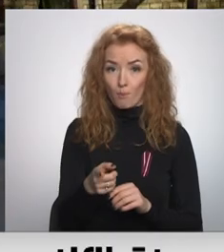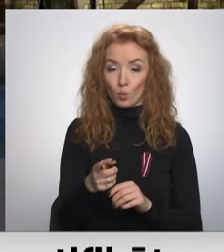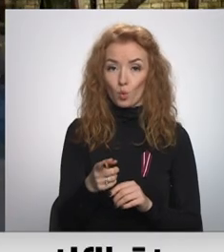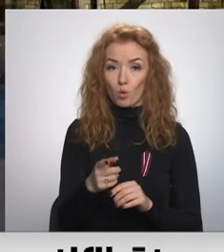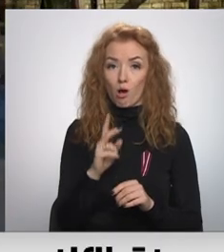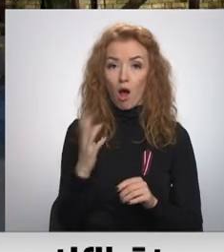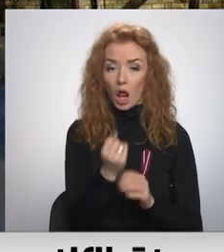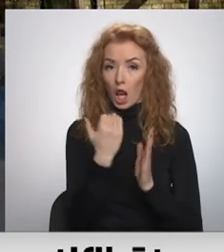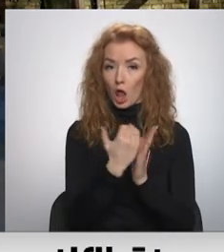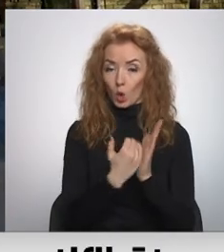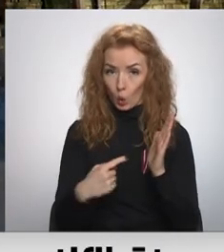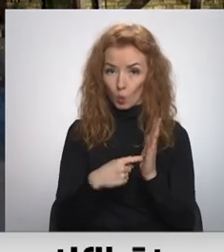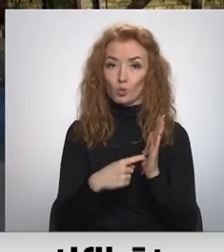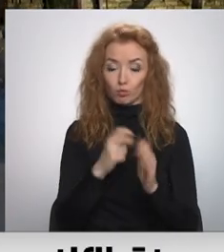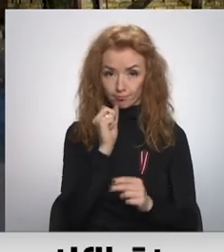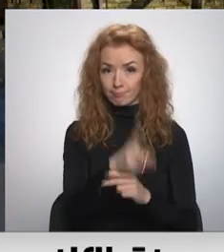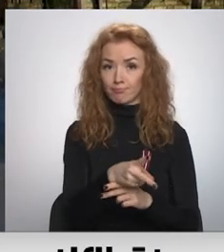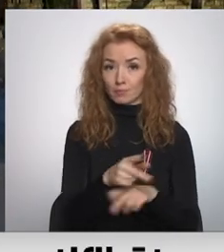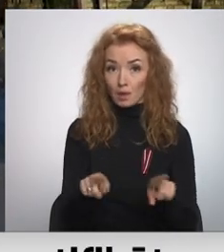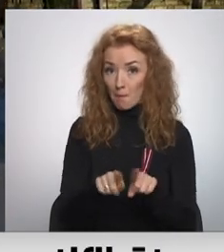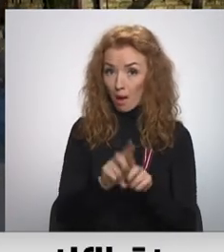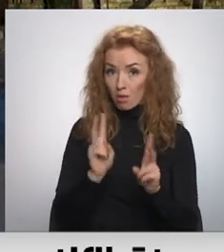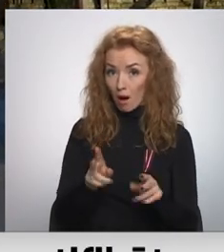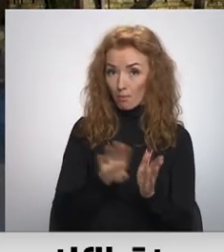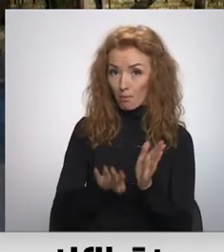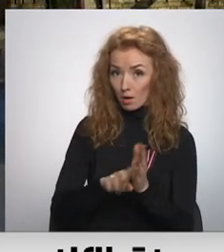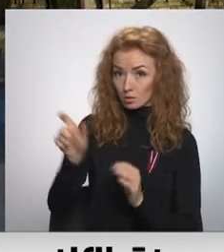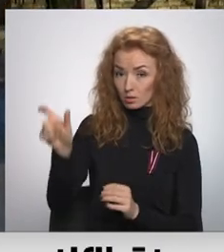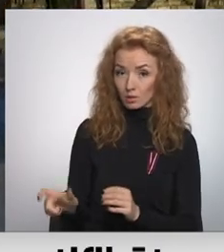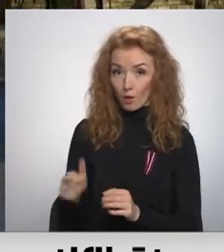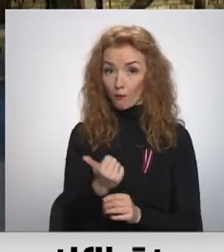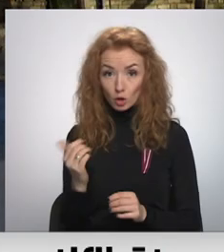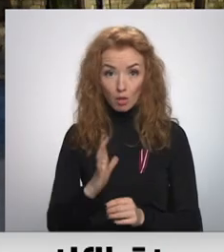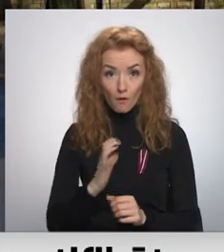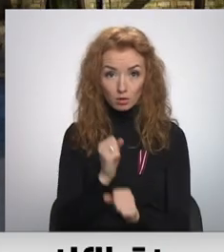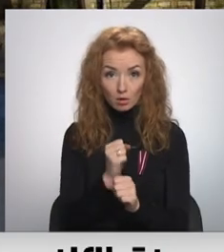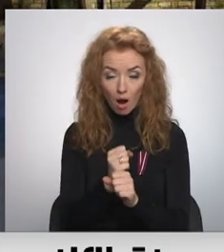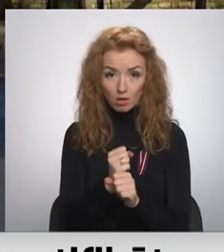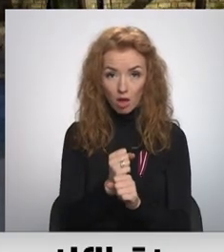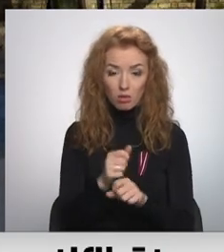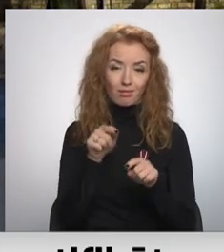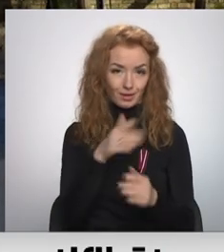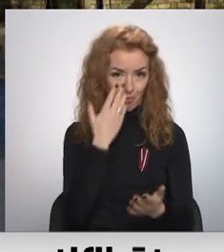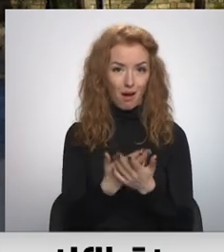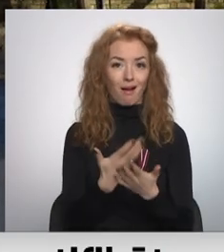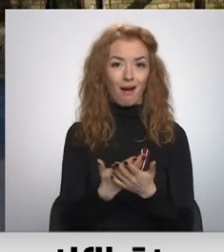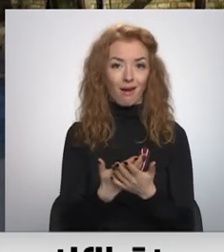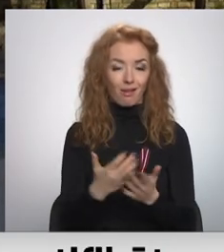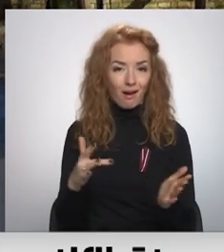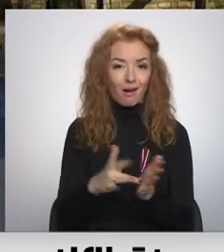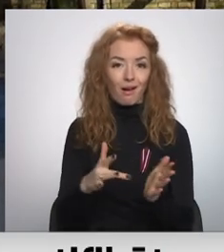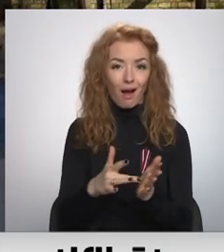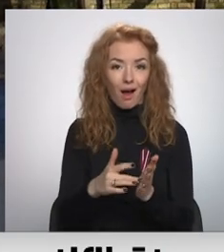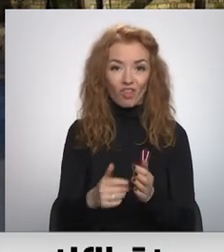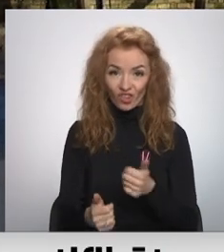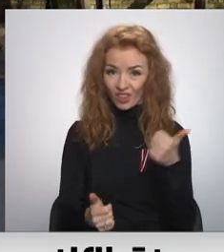ar likumu kaut kā jāatstādina, nu, tāpat kā darbinieki, ja viņš nevar strādāt. Nu, un tas arī parāda, kādi viņi